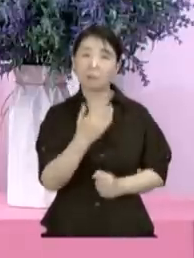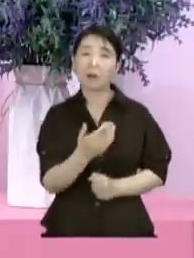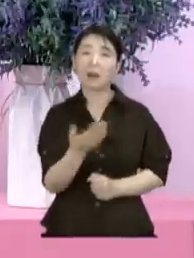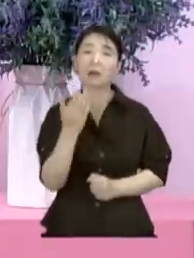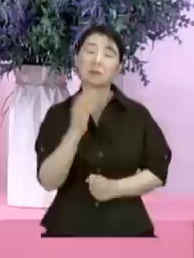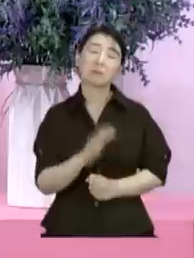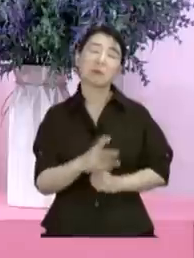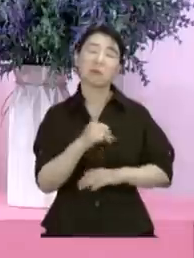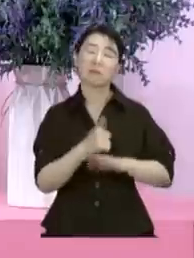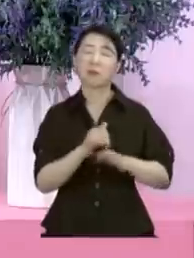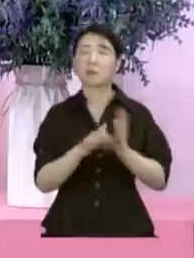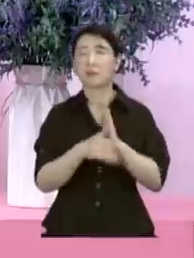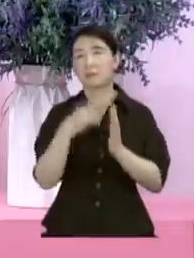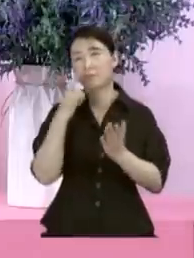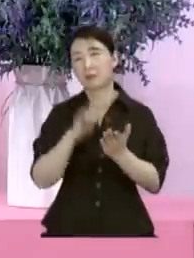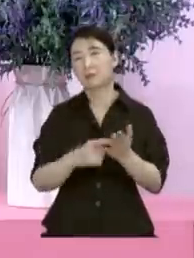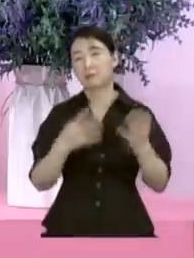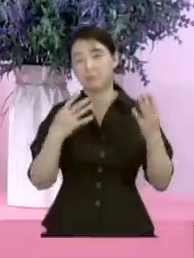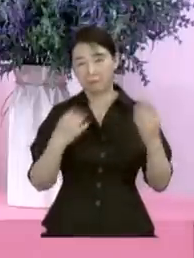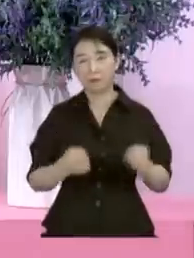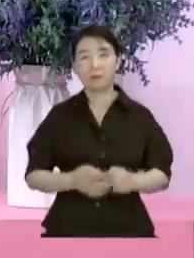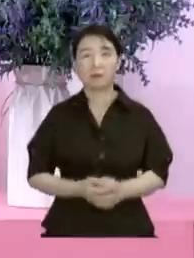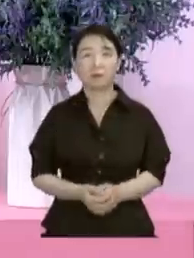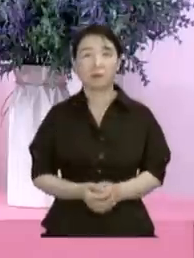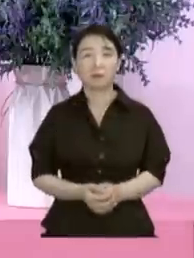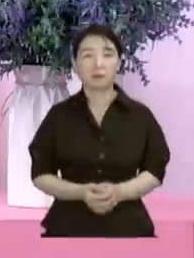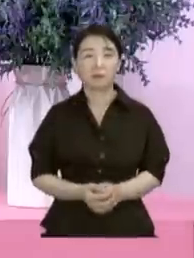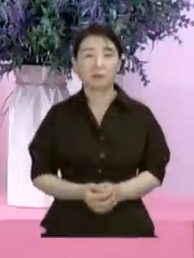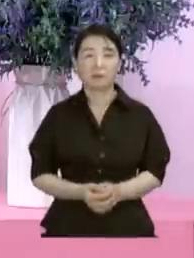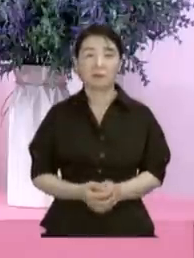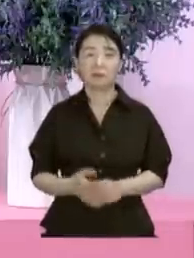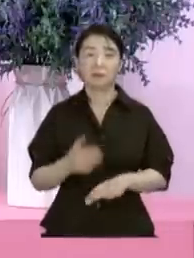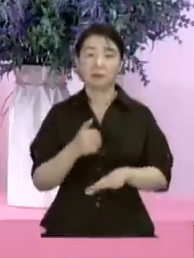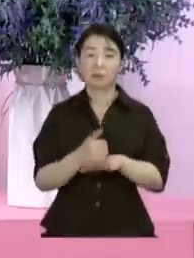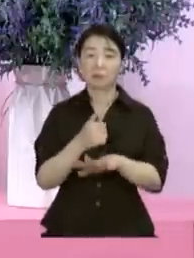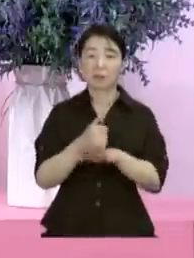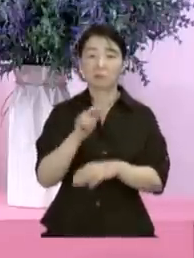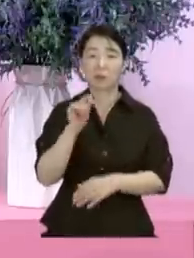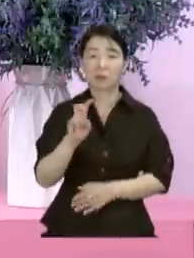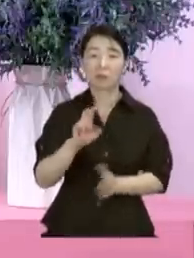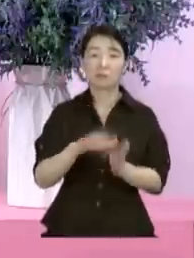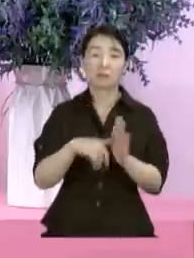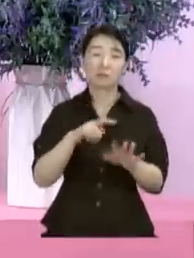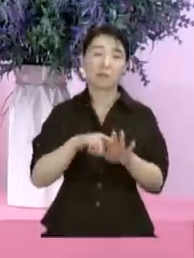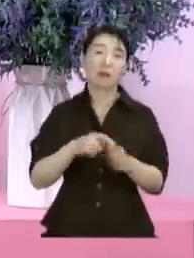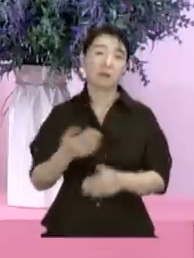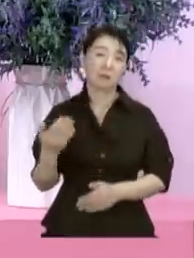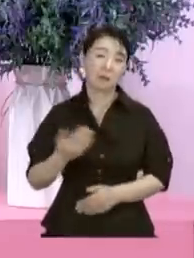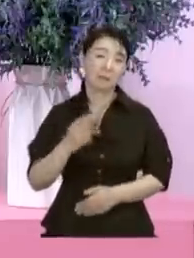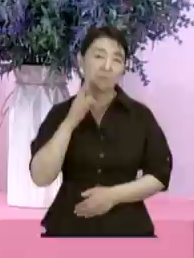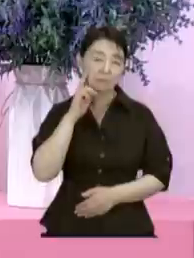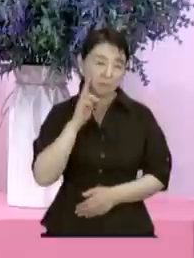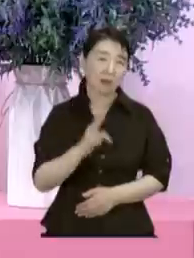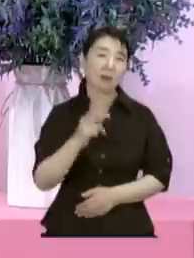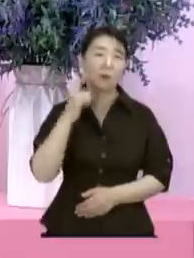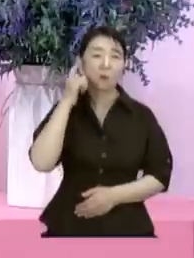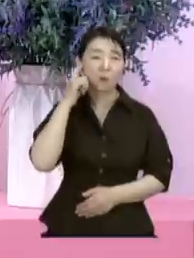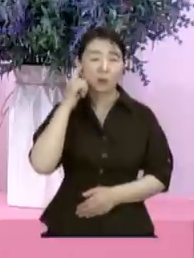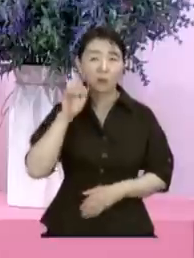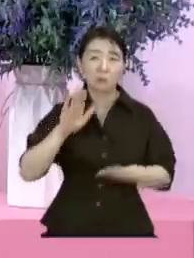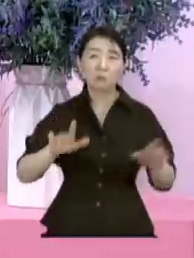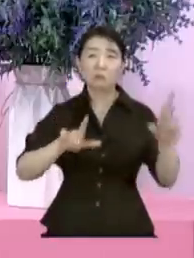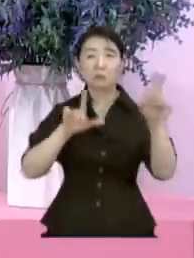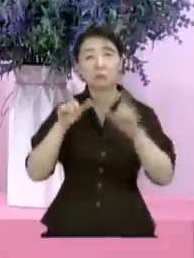적지 않게 있어요. 그래서 그분이 말기암이 됐을 때 제가 정말 마음이 아팠어요. 하나님 이제 와서